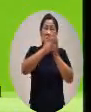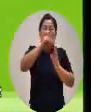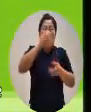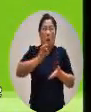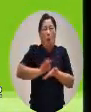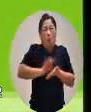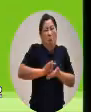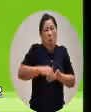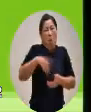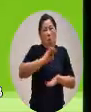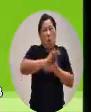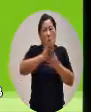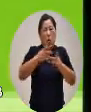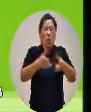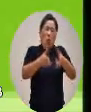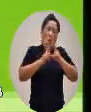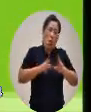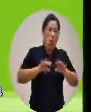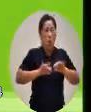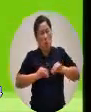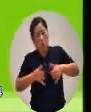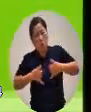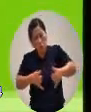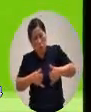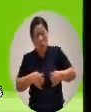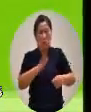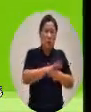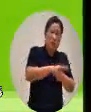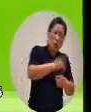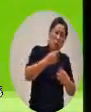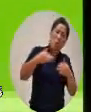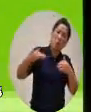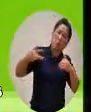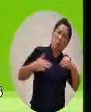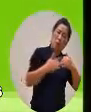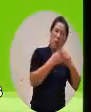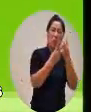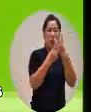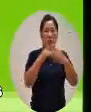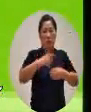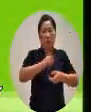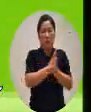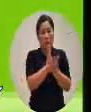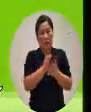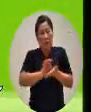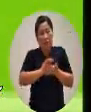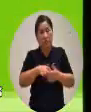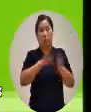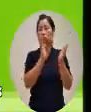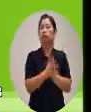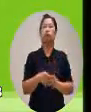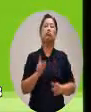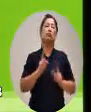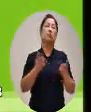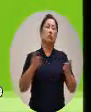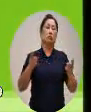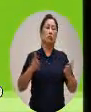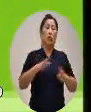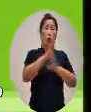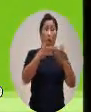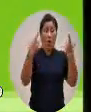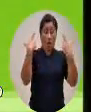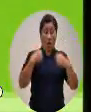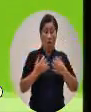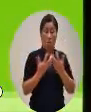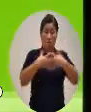花錢喔要破給我做路那一個災害來其實不是這個樣子他是把原來的機制透過